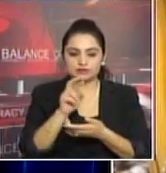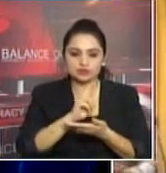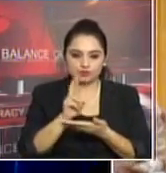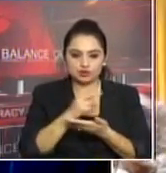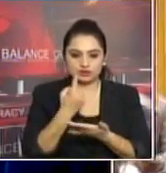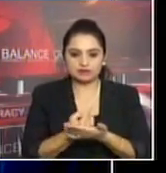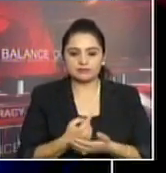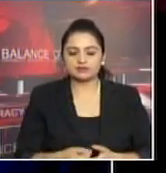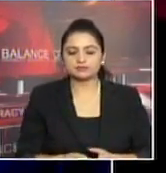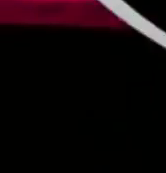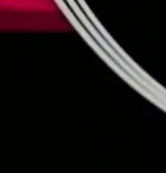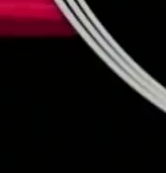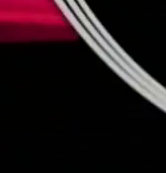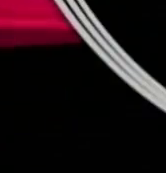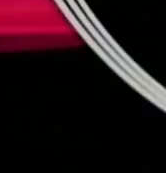राई